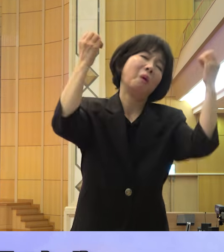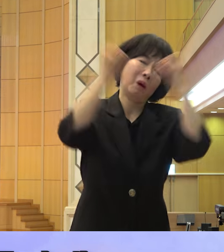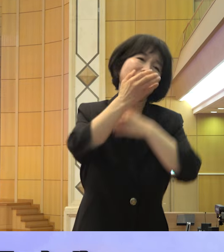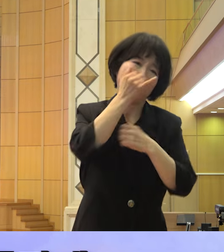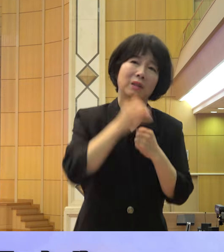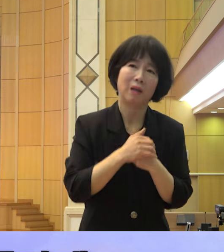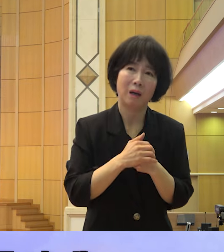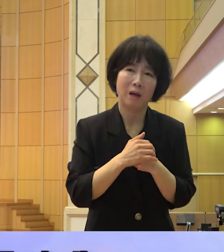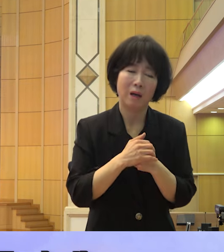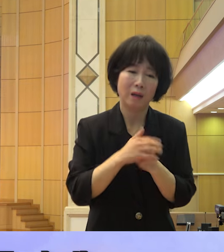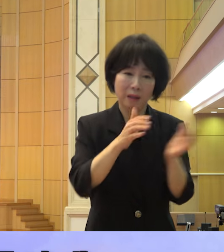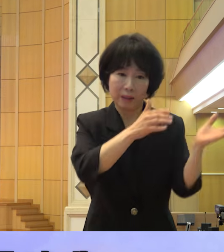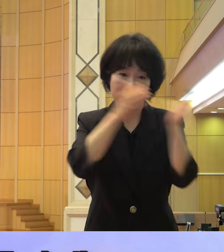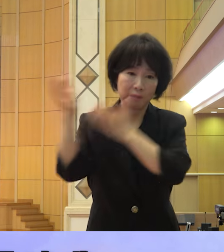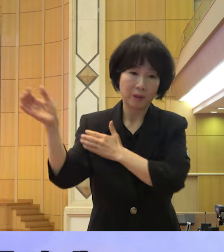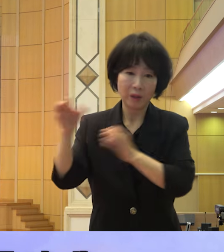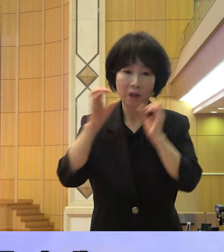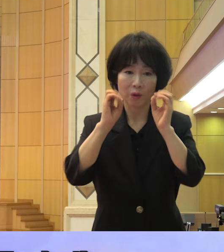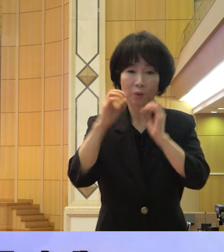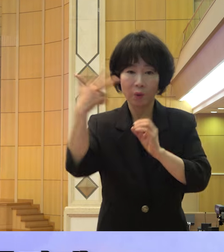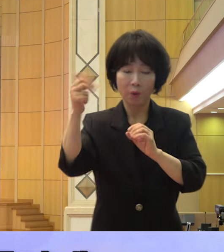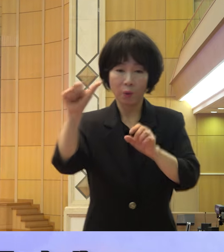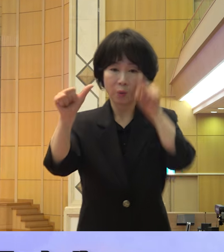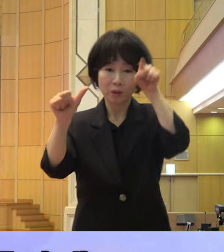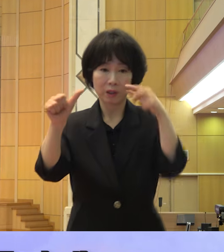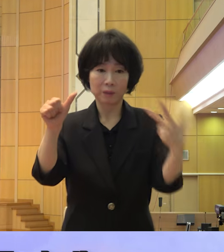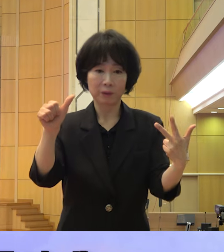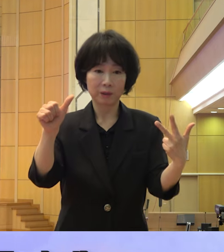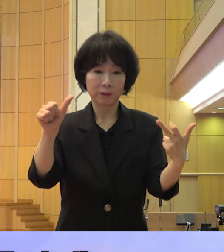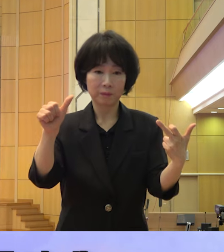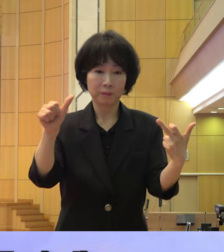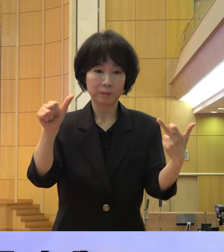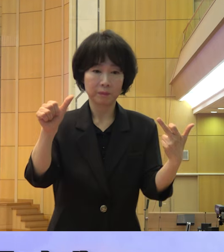전도서 5장으로 가볼까요? 17절에